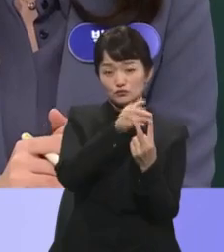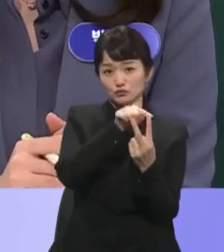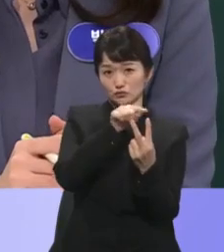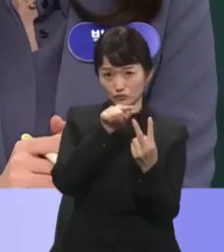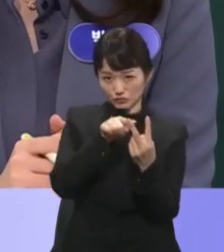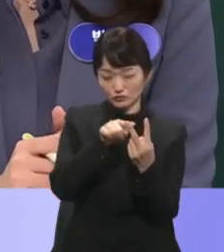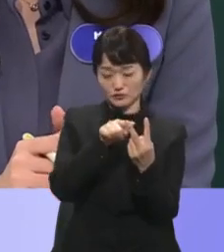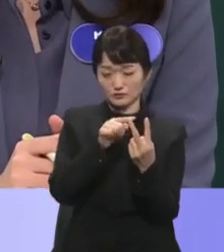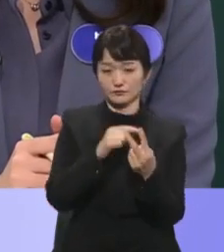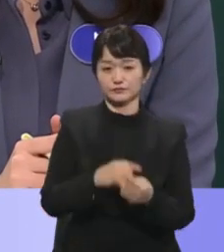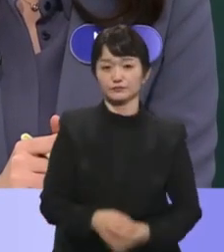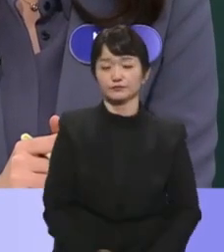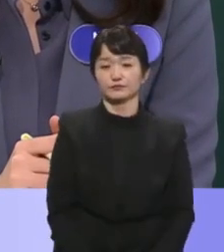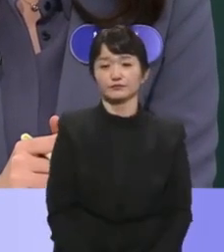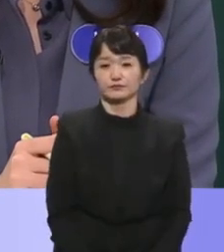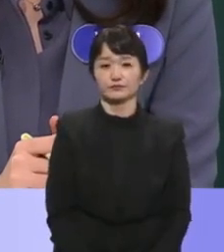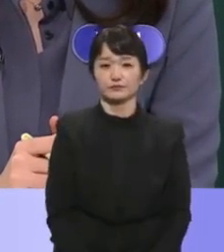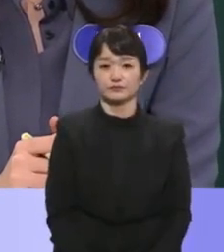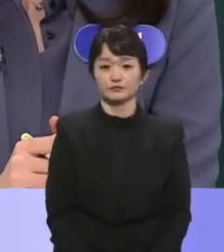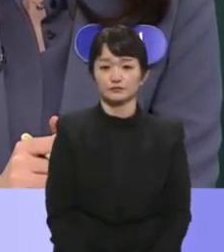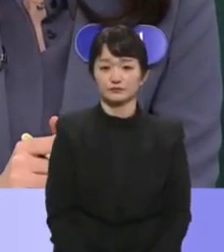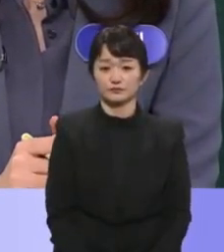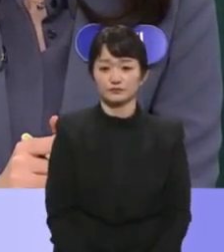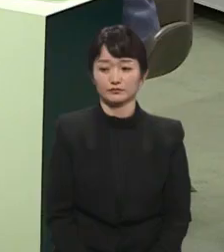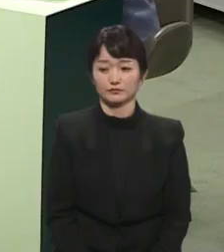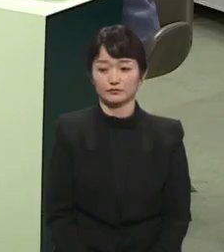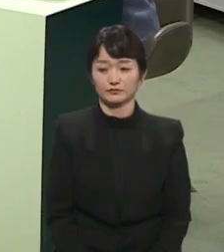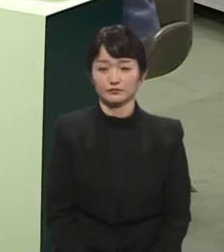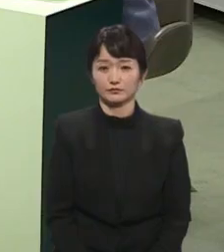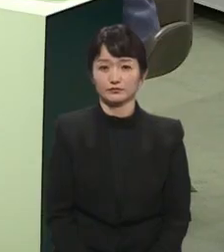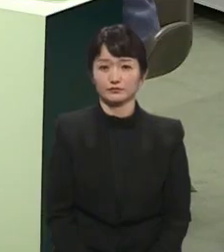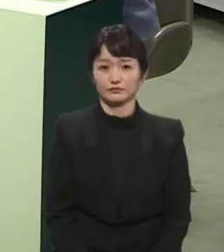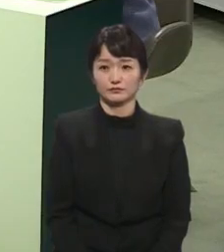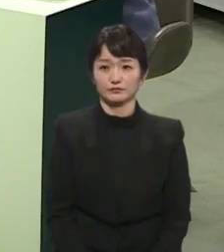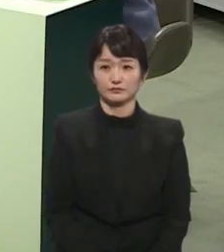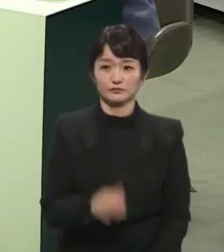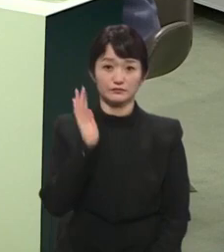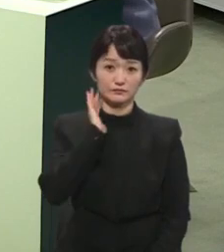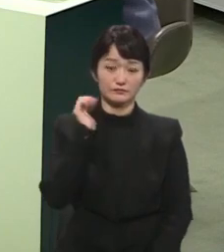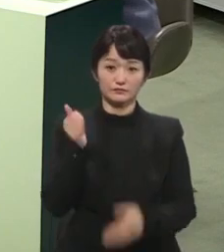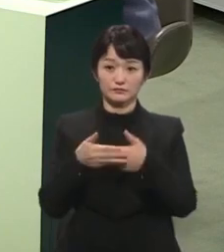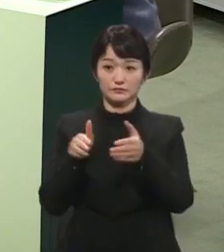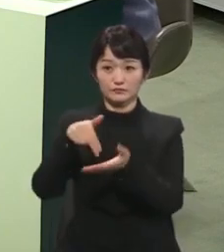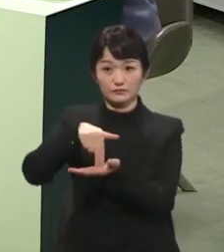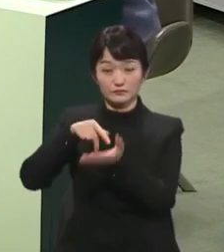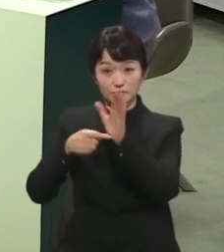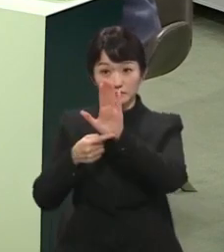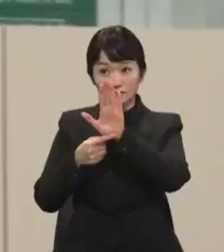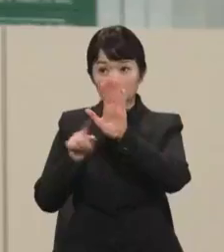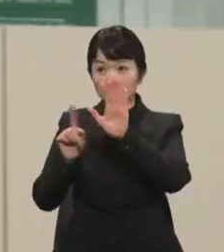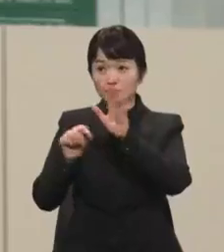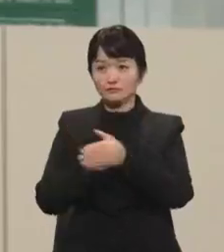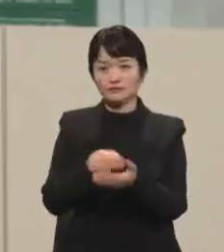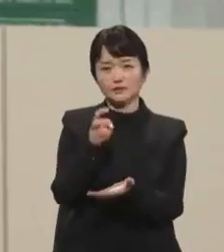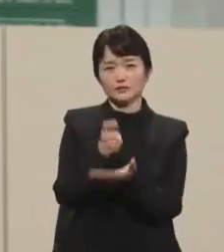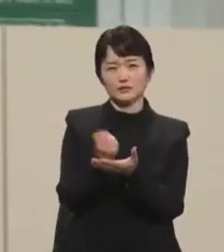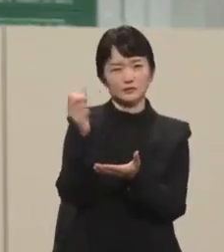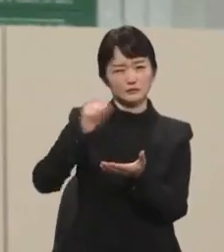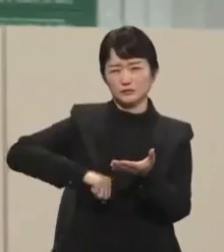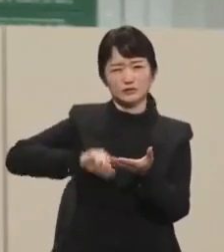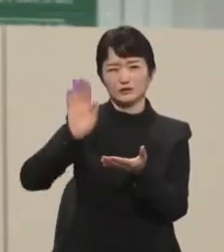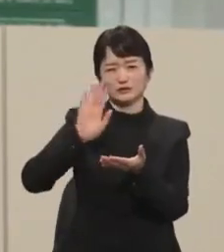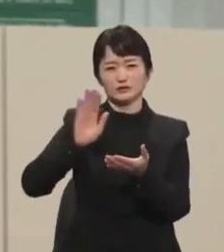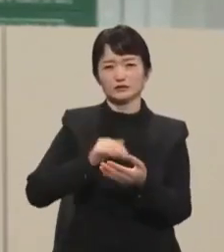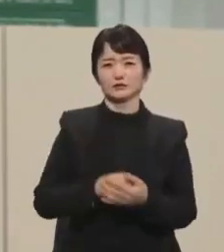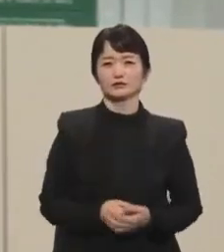쟁점인 것 같습니다네 대통령실이 입장을 밝힐 필요가 있다 뭐 동의하시나요 법 위반은 아니에요 저도 따져 보니까